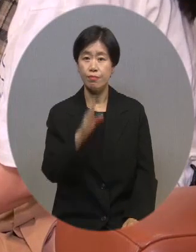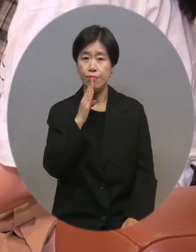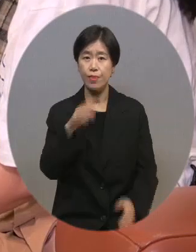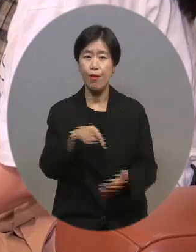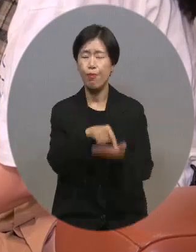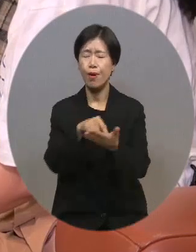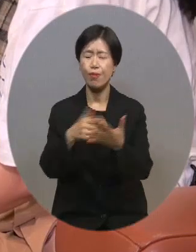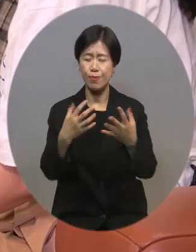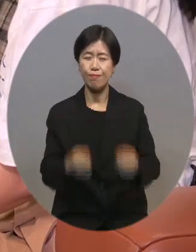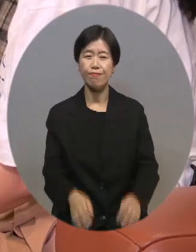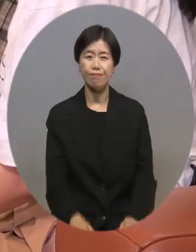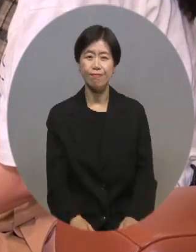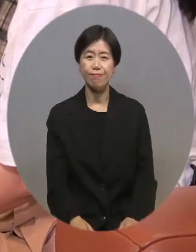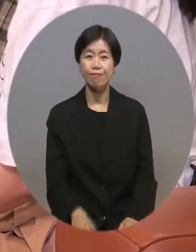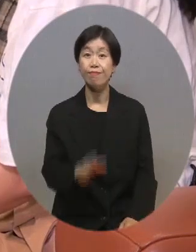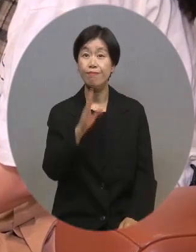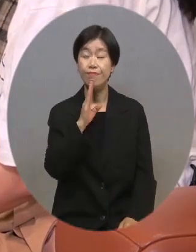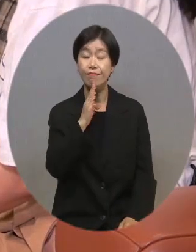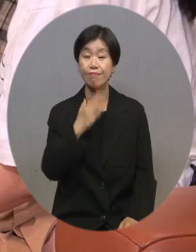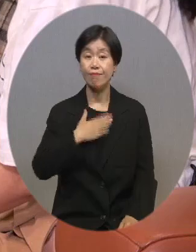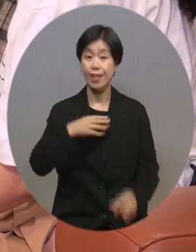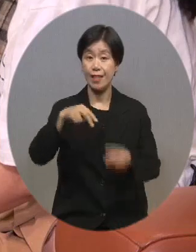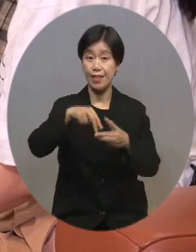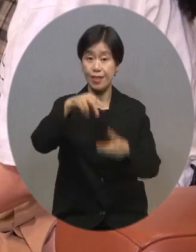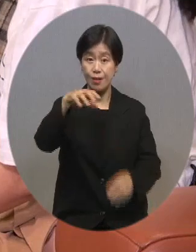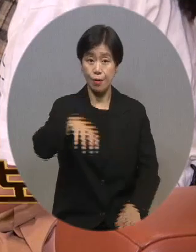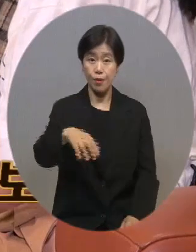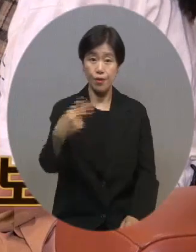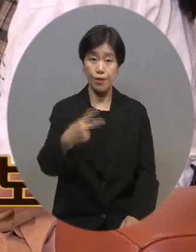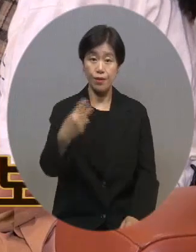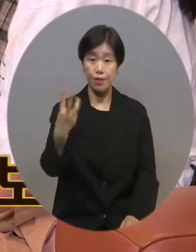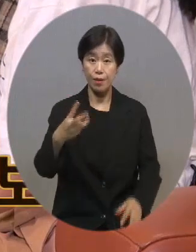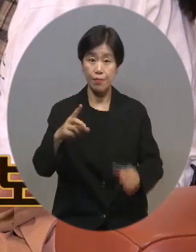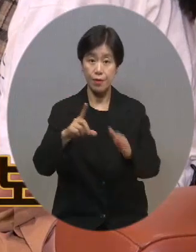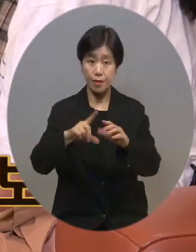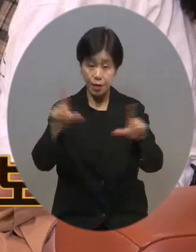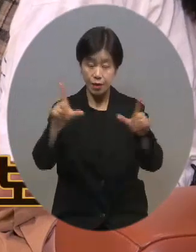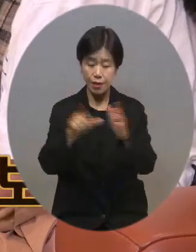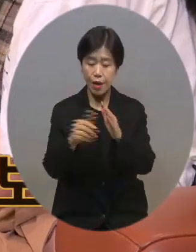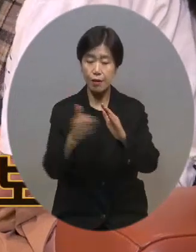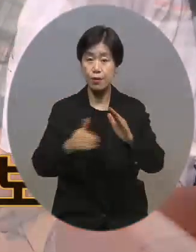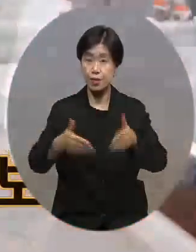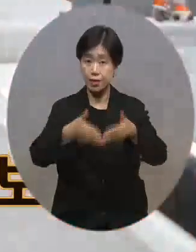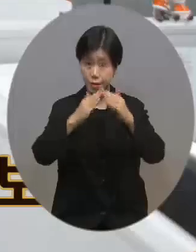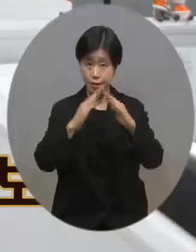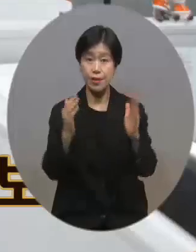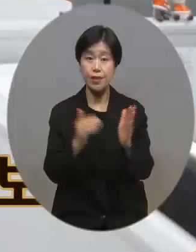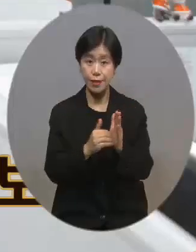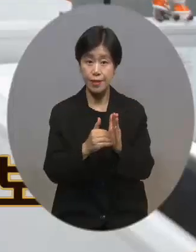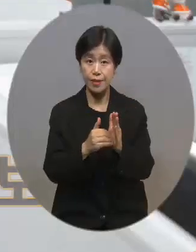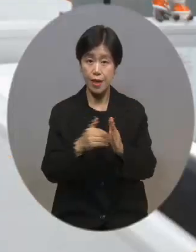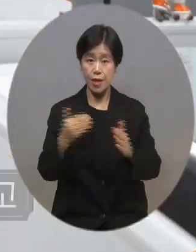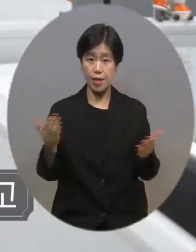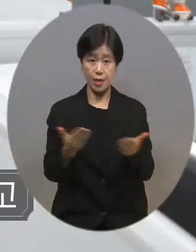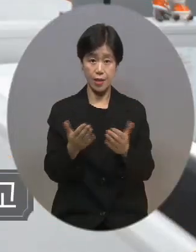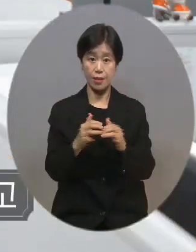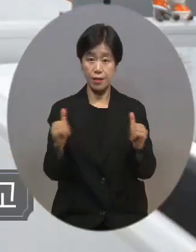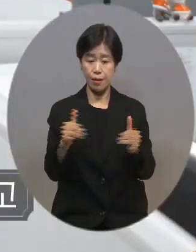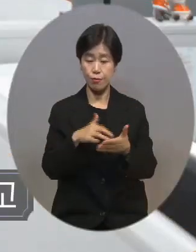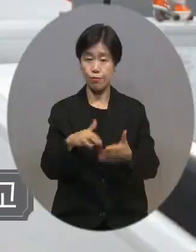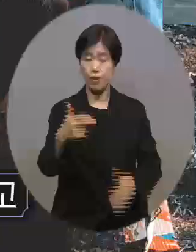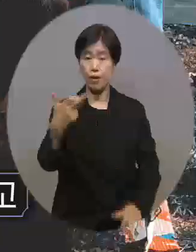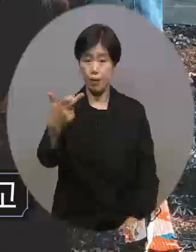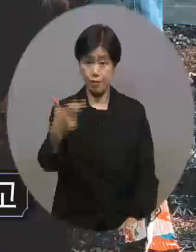외롭죠. 사실 저희 센터가 2003년도에 공식적으로 설립이 되었고 저희 직원들